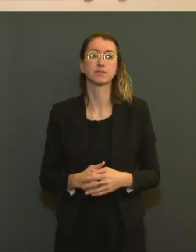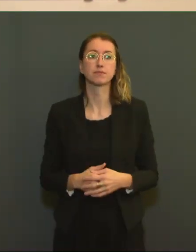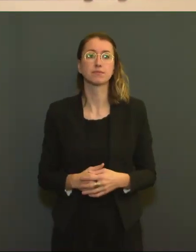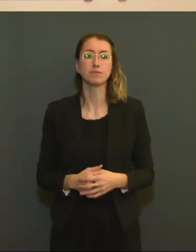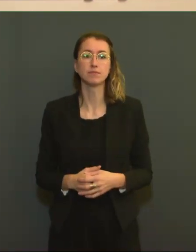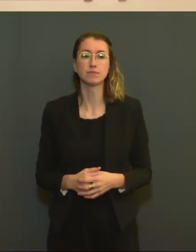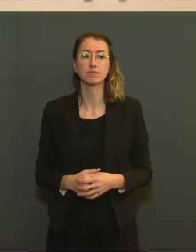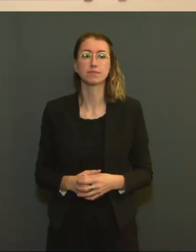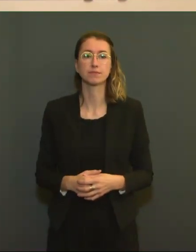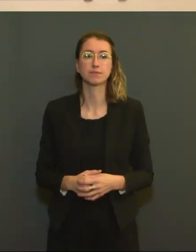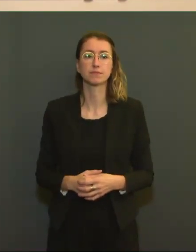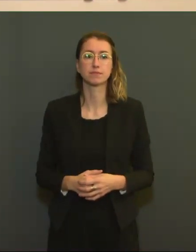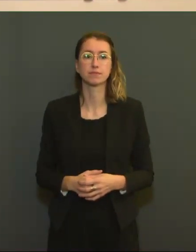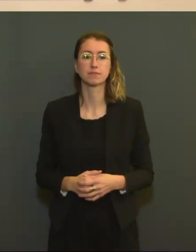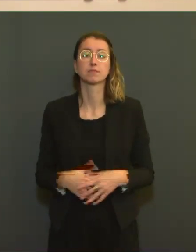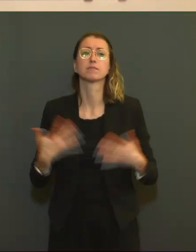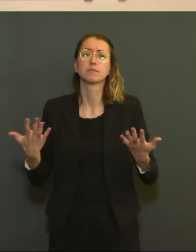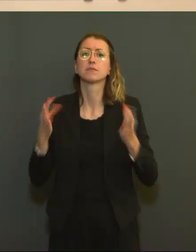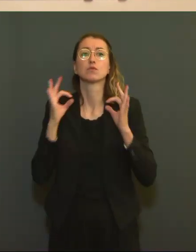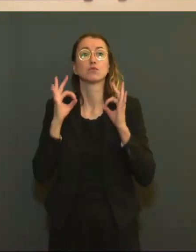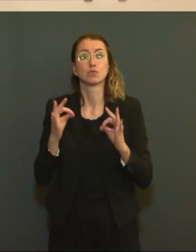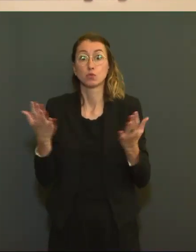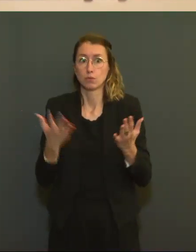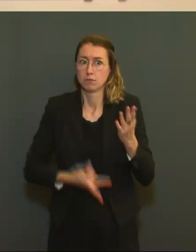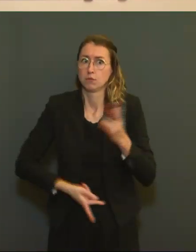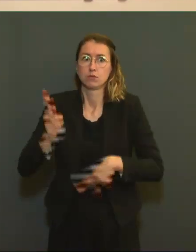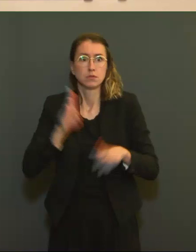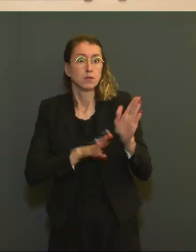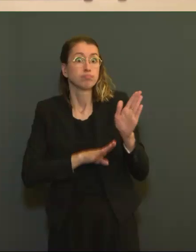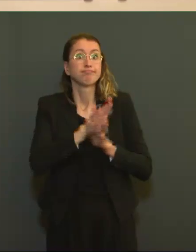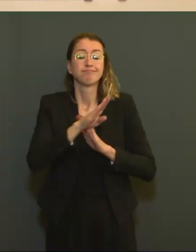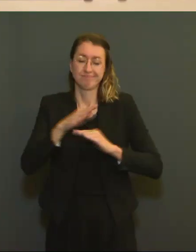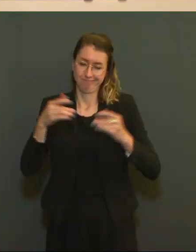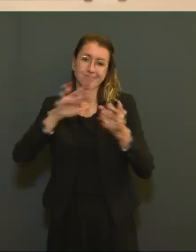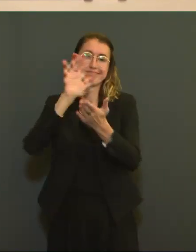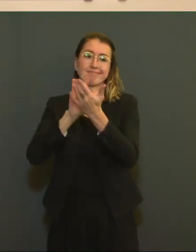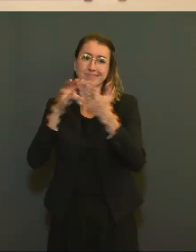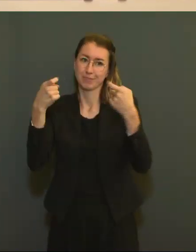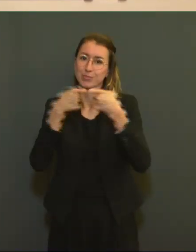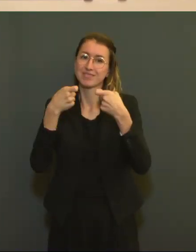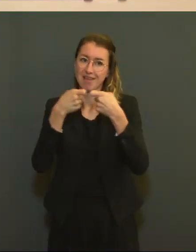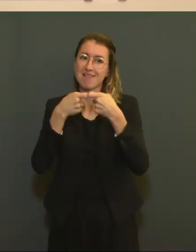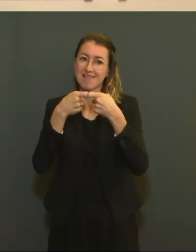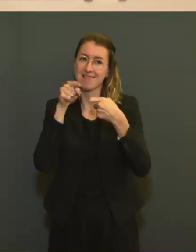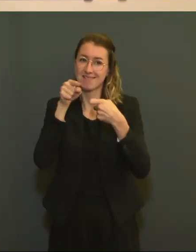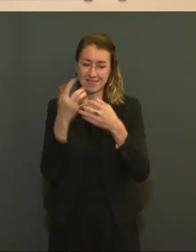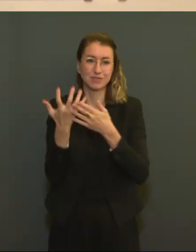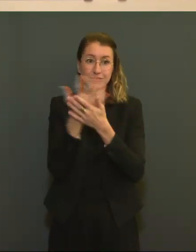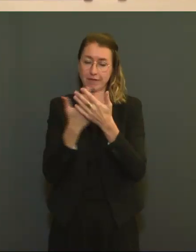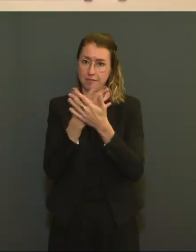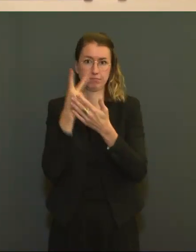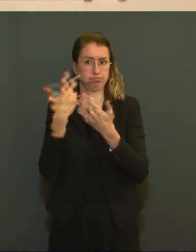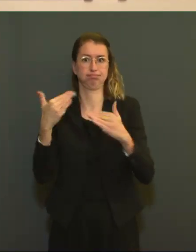Nous observons toujours le plus grand nombre de cas dans la région de Bruxelles-Capitale, en tout cas en nombre absolu. Actuellement, malheureusement, il y